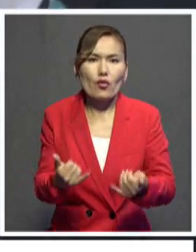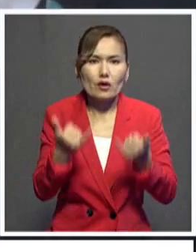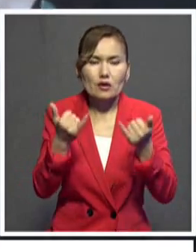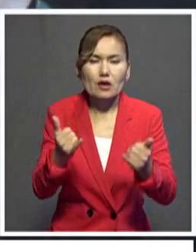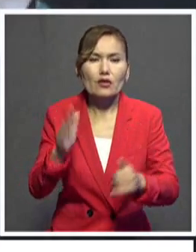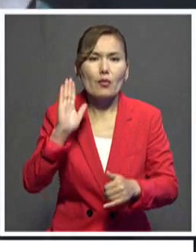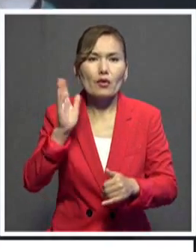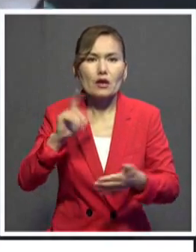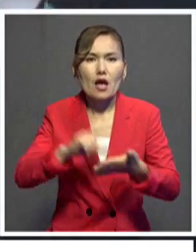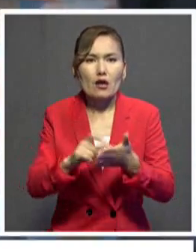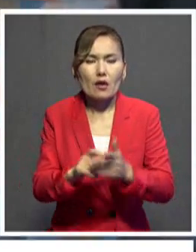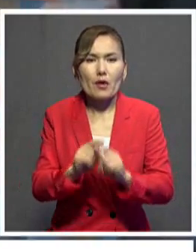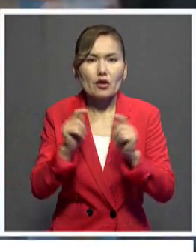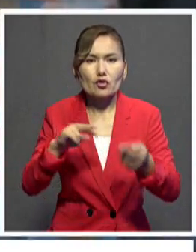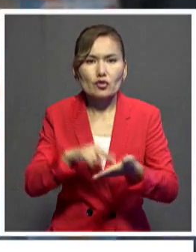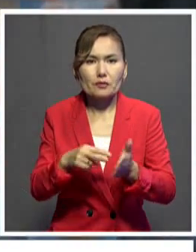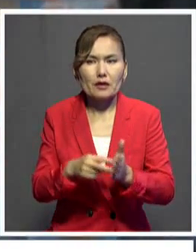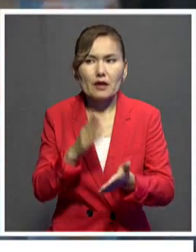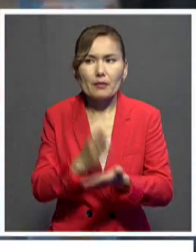ашу жоспарда бар.